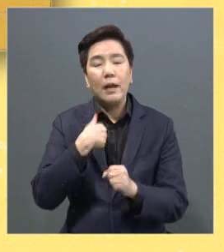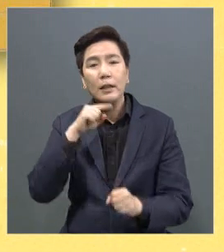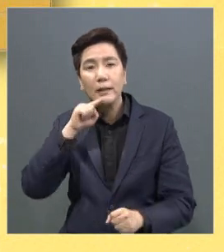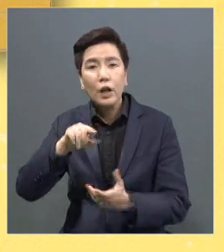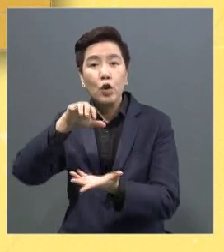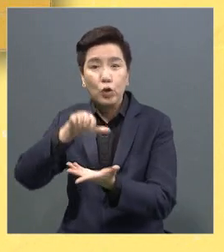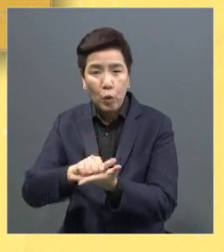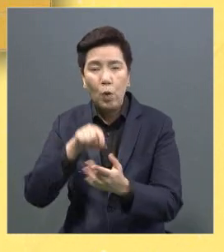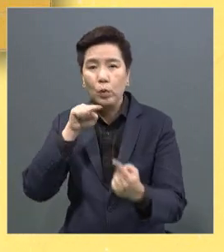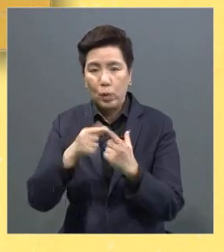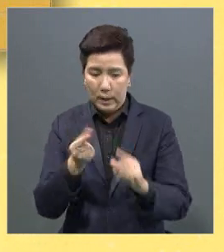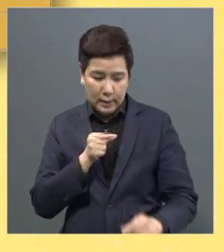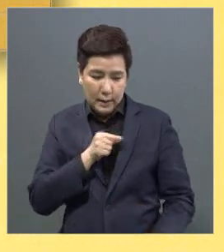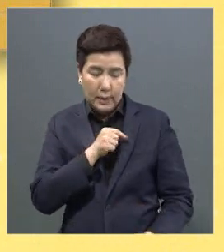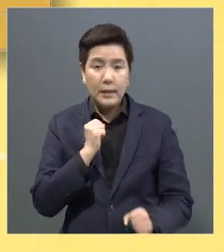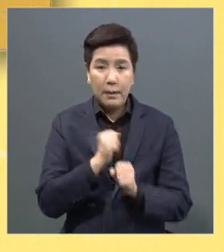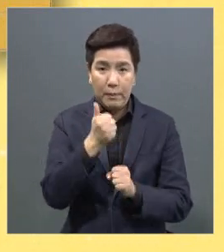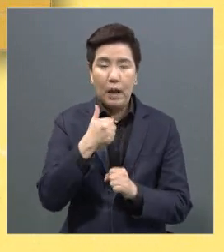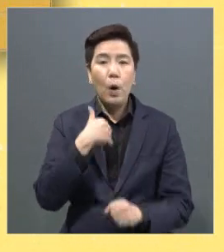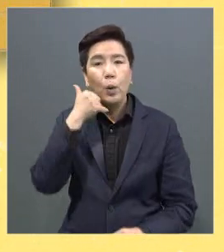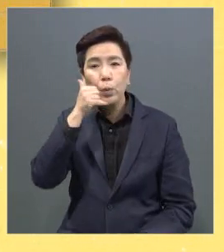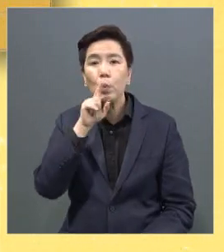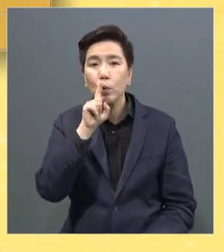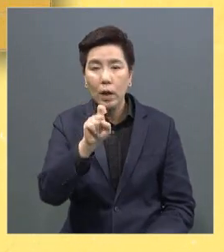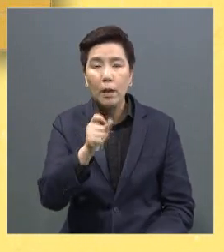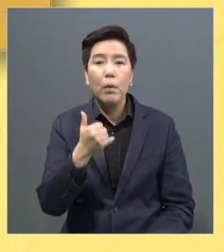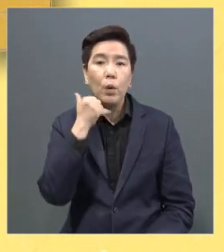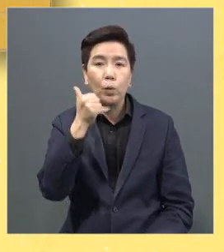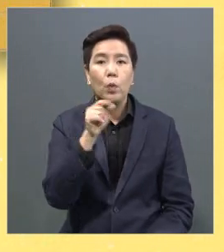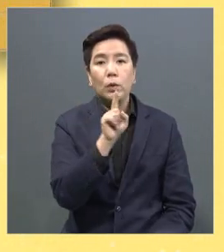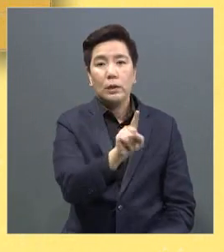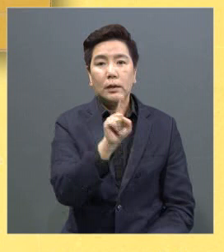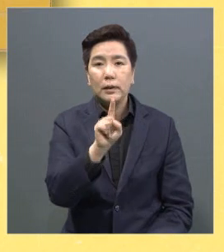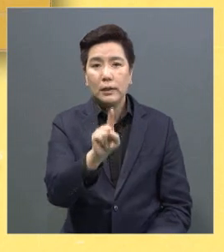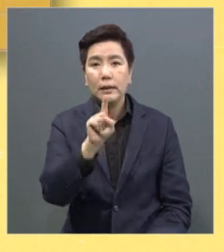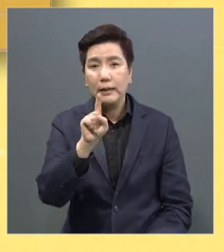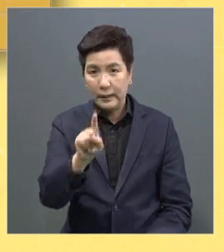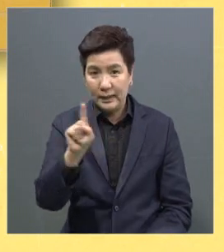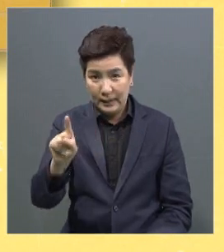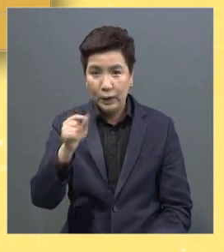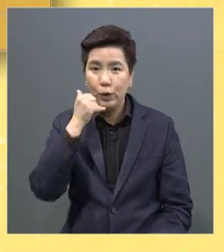การสั่งจองเข็มที่ระลึกตราสัญลักษณ์ได้นะคะที่คอเซ็นตโทร 1111